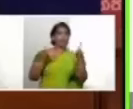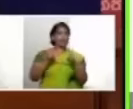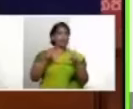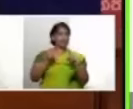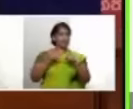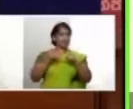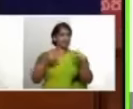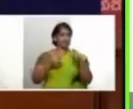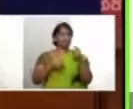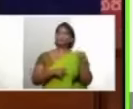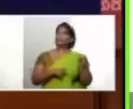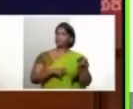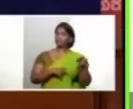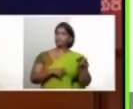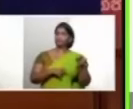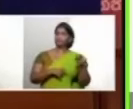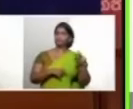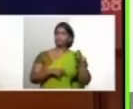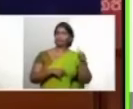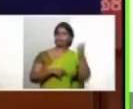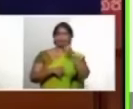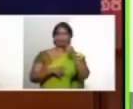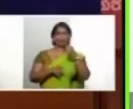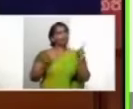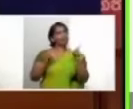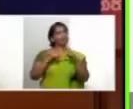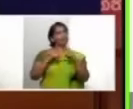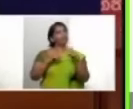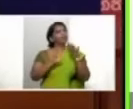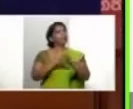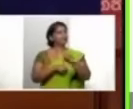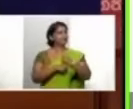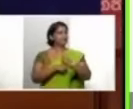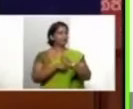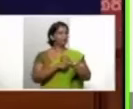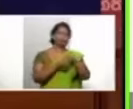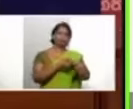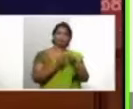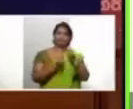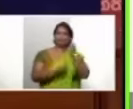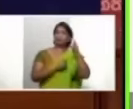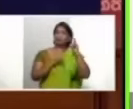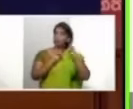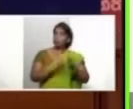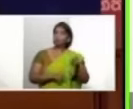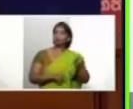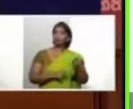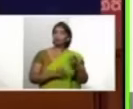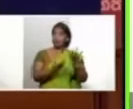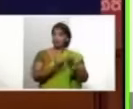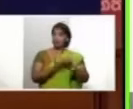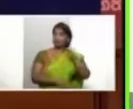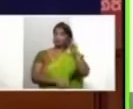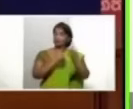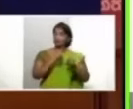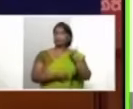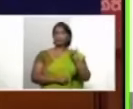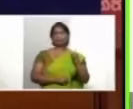එක මේ පරණ ආණ්ඩුවට ගොඩක් මන්ත්‍රීතුමා වල ගත්තා වගේට. ඒ වගේ ගත්ත